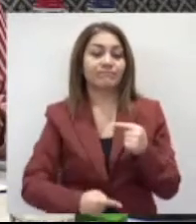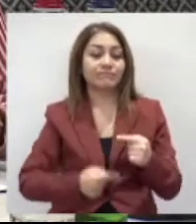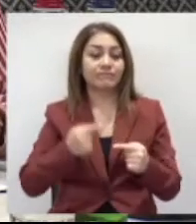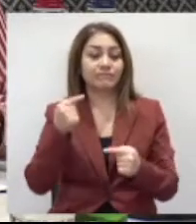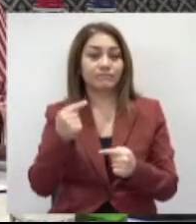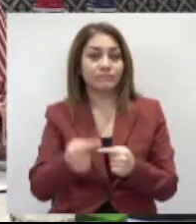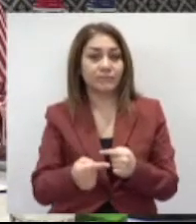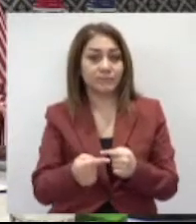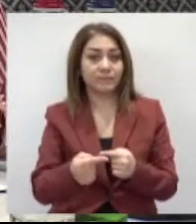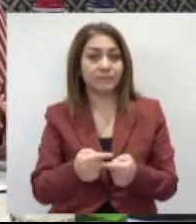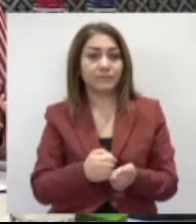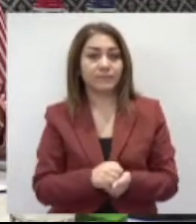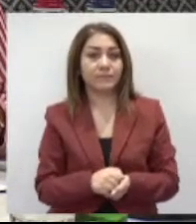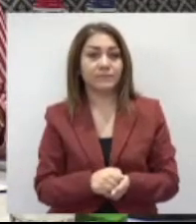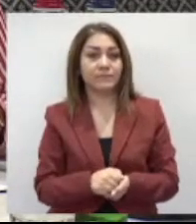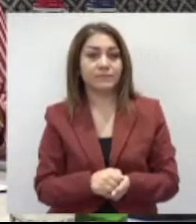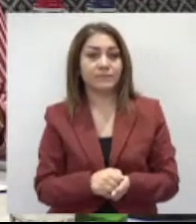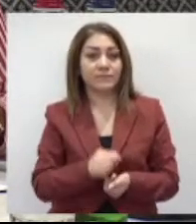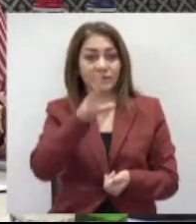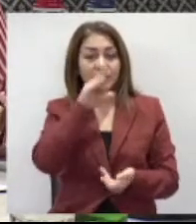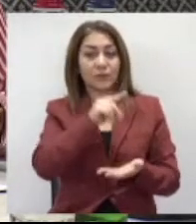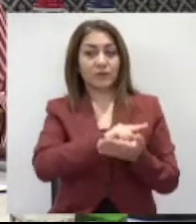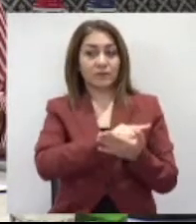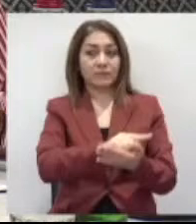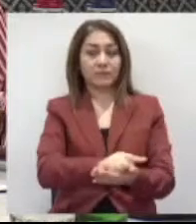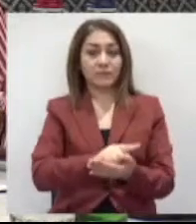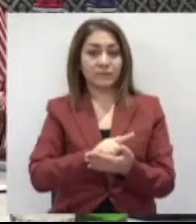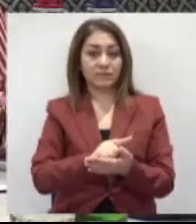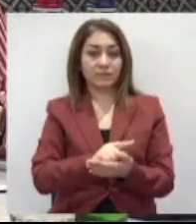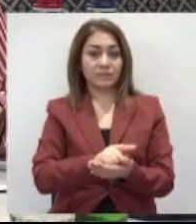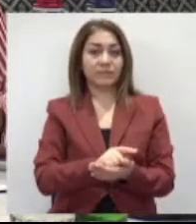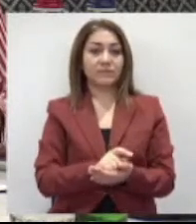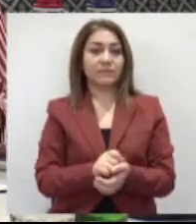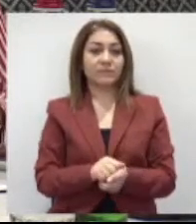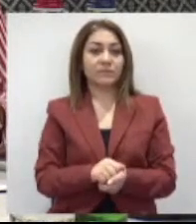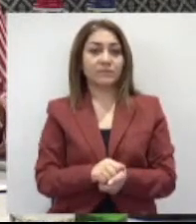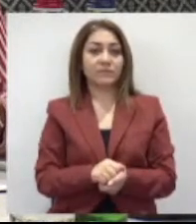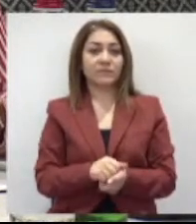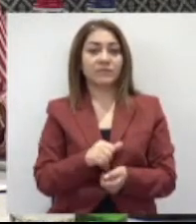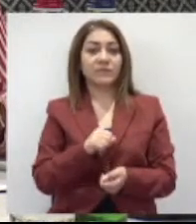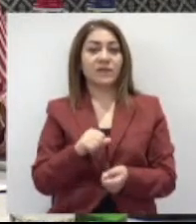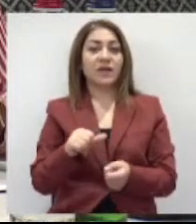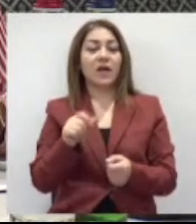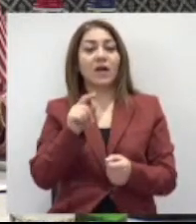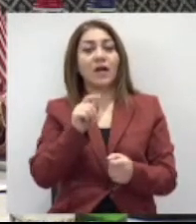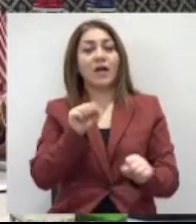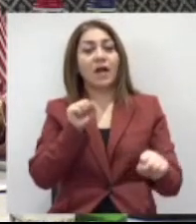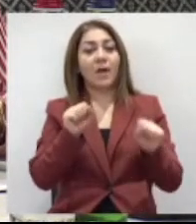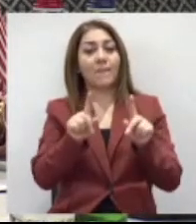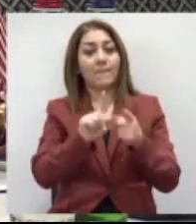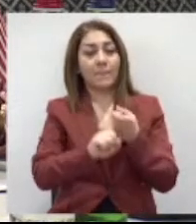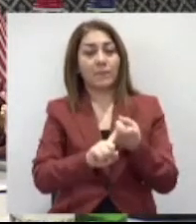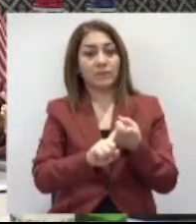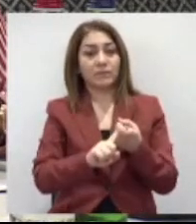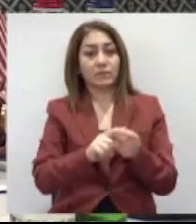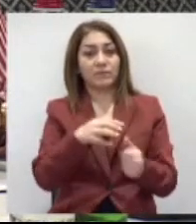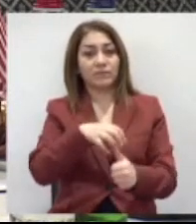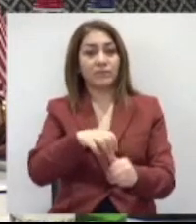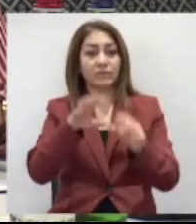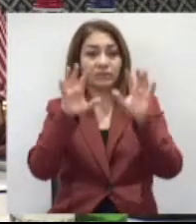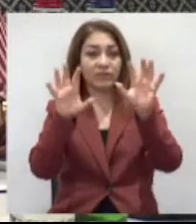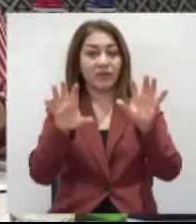որը դարձյալ կարևոր է, կարող է քննարկման առարկա դառնալ, ինքնավար մարմիններին առնչվող սահմանադրական լուծումներն են, քանի որ